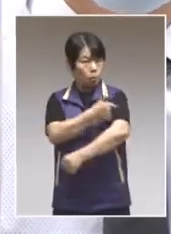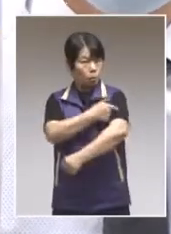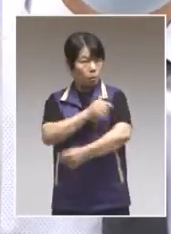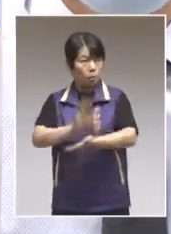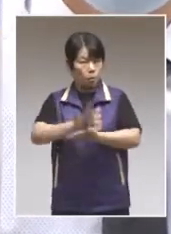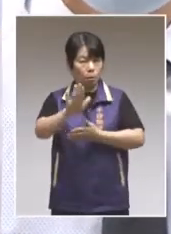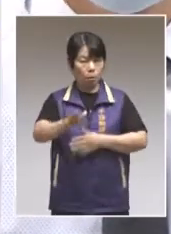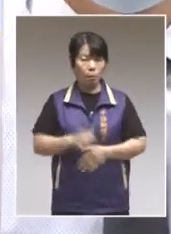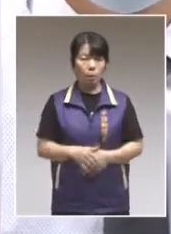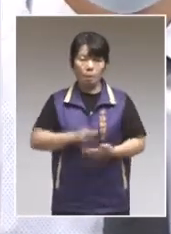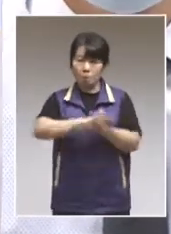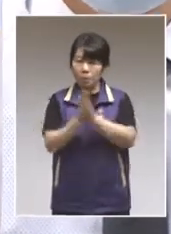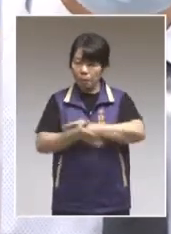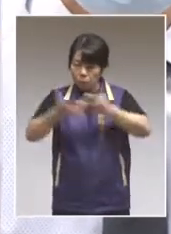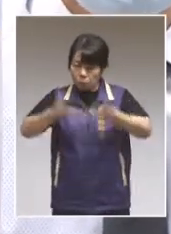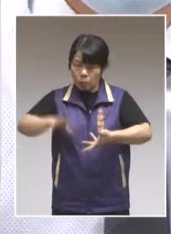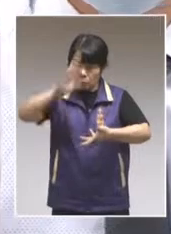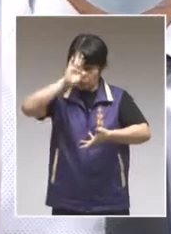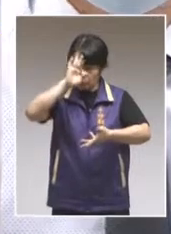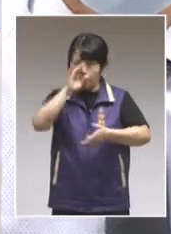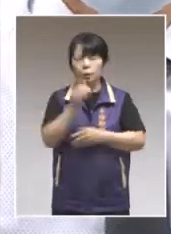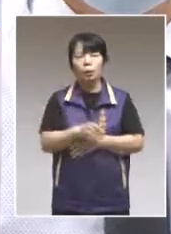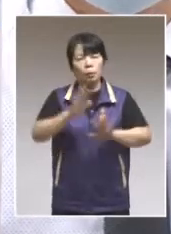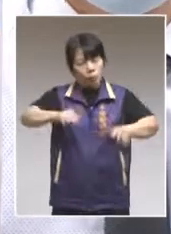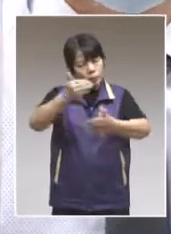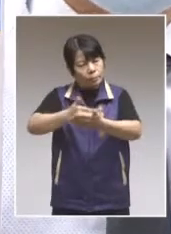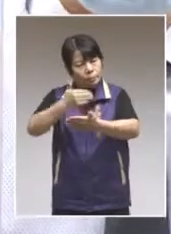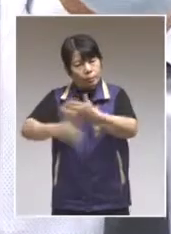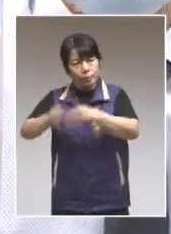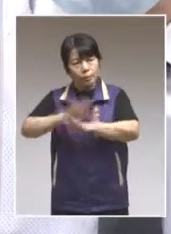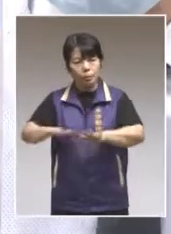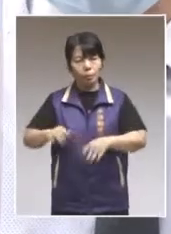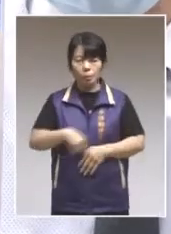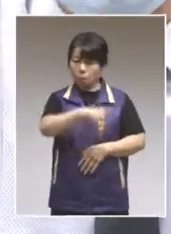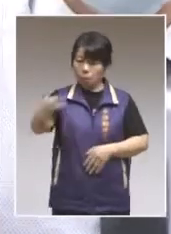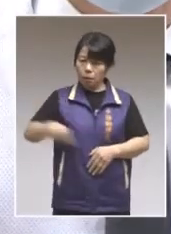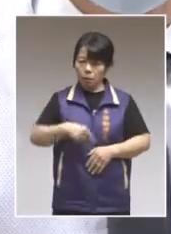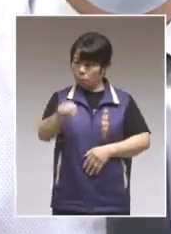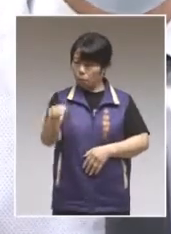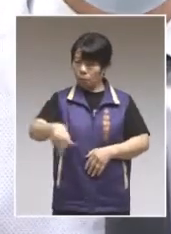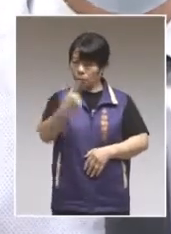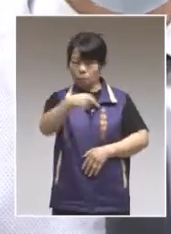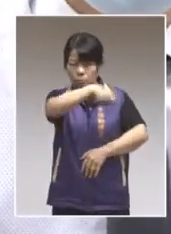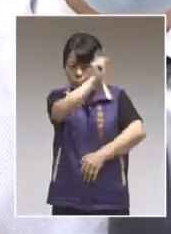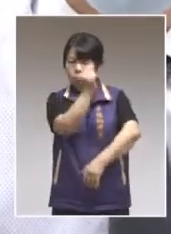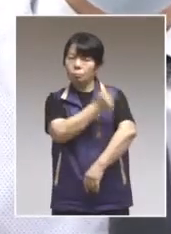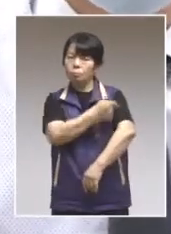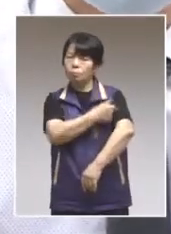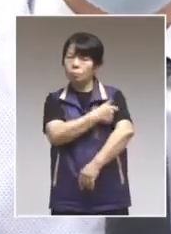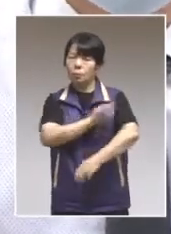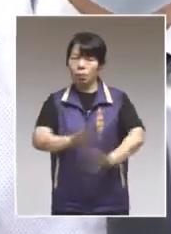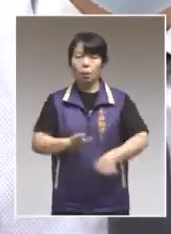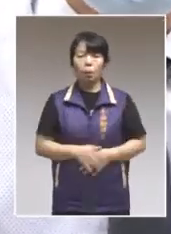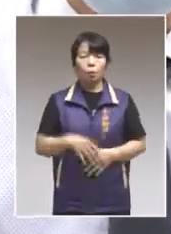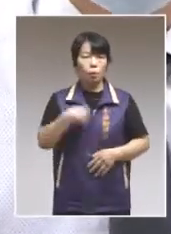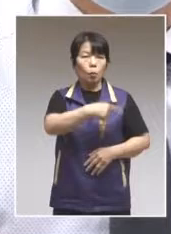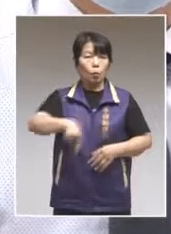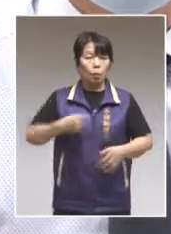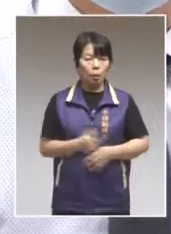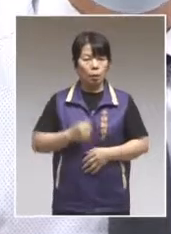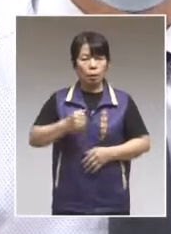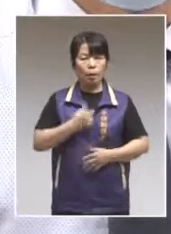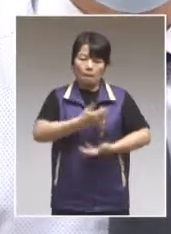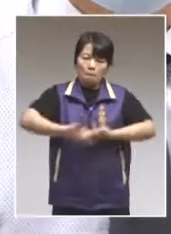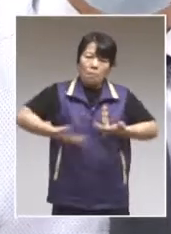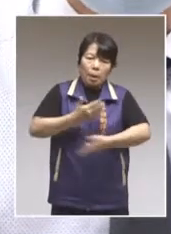他会变成重症的风险会比较低，所以这些人应该要赶快打疫苗。那有一些免疫不全的人他打了疫苗